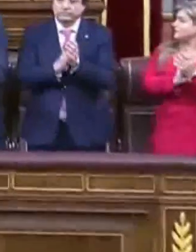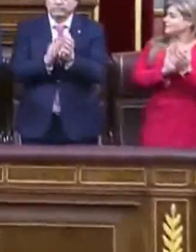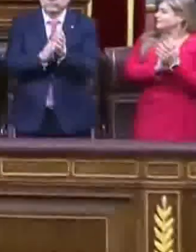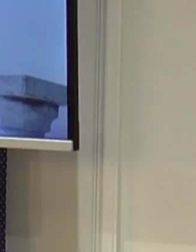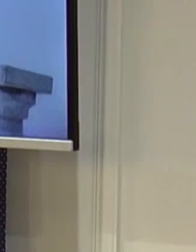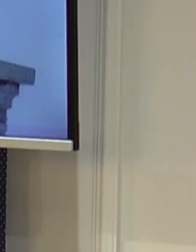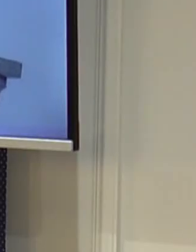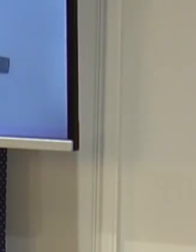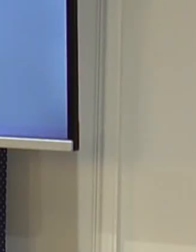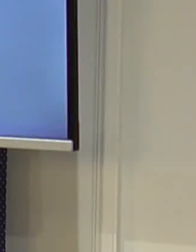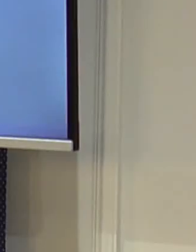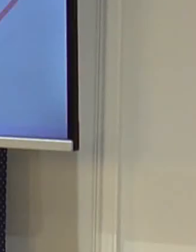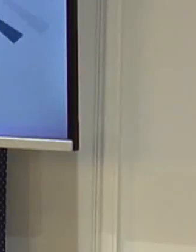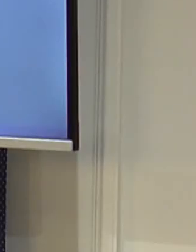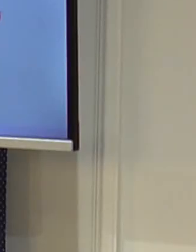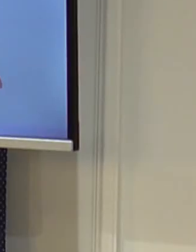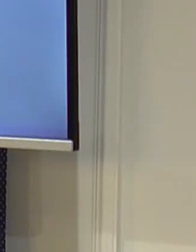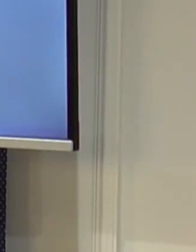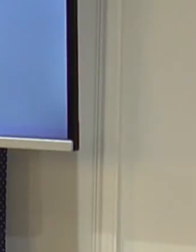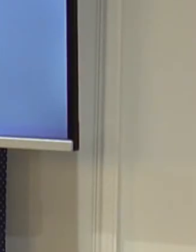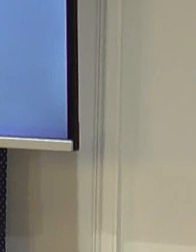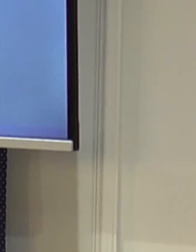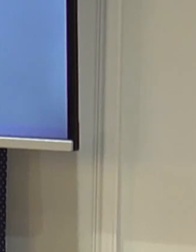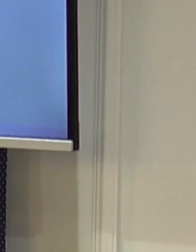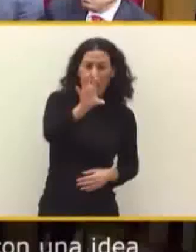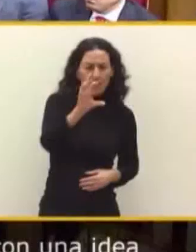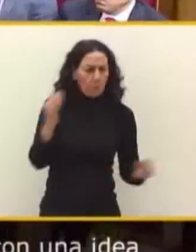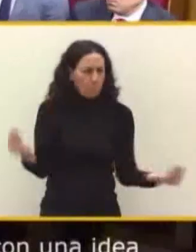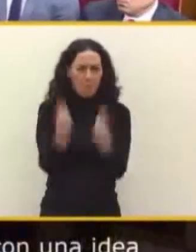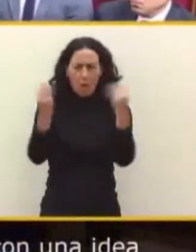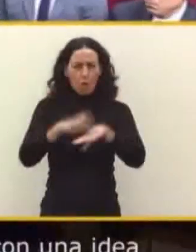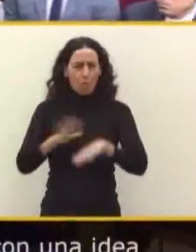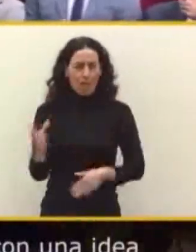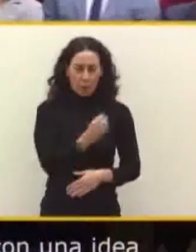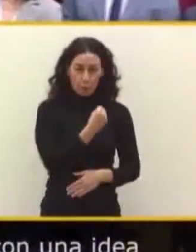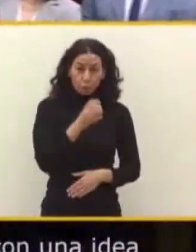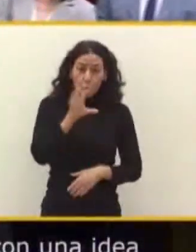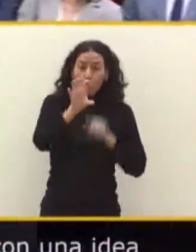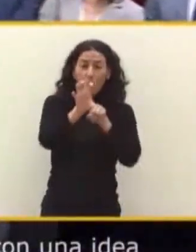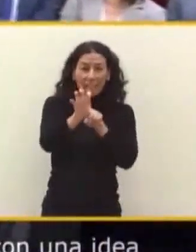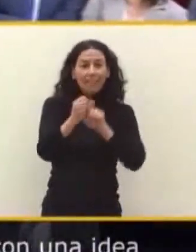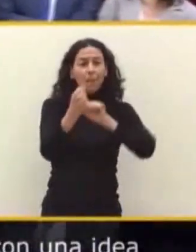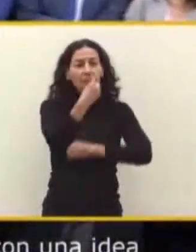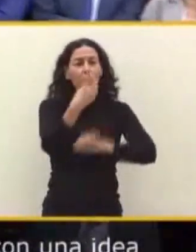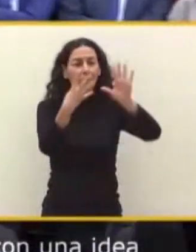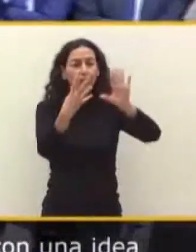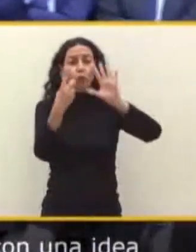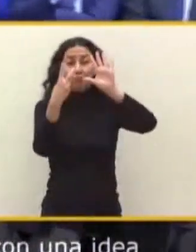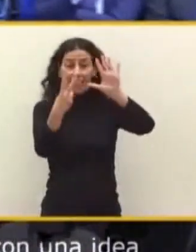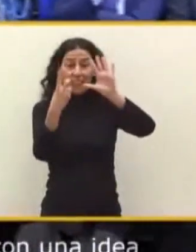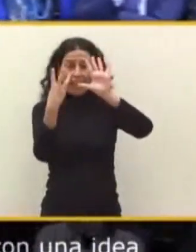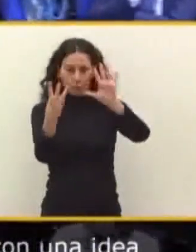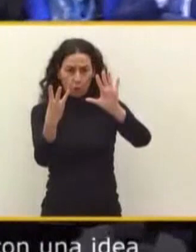les declaracions del rei Felip VI. Un país que en 1978 alcanza su